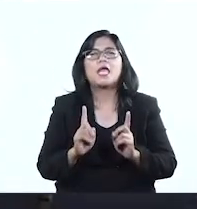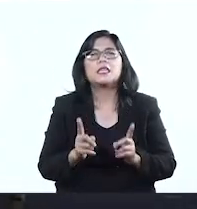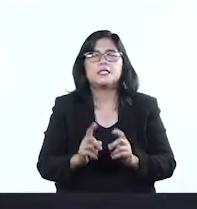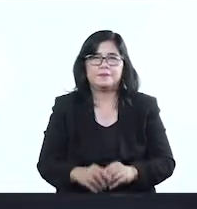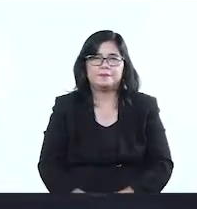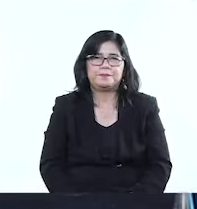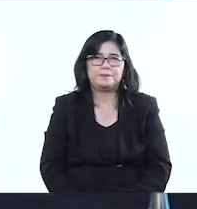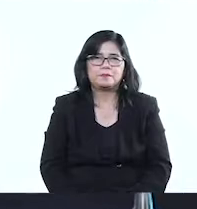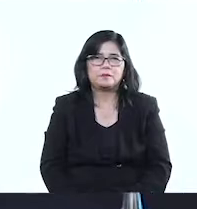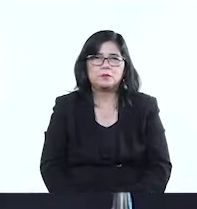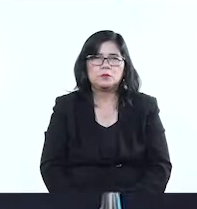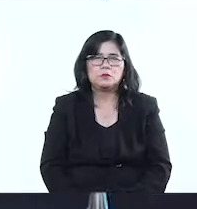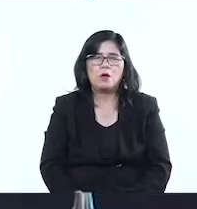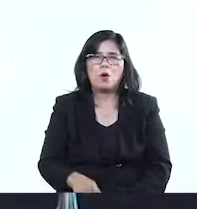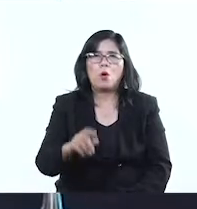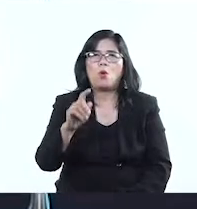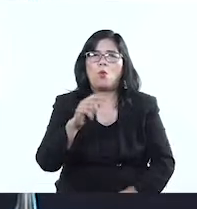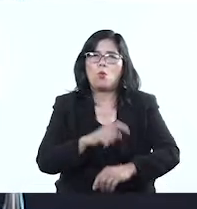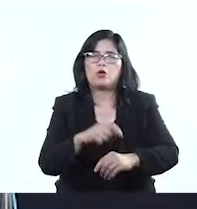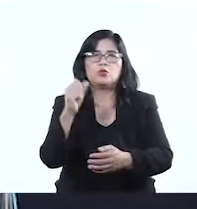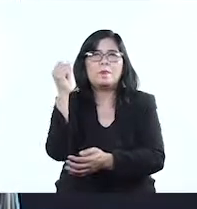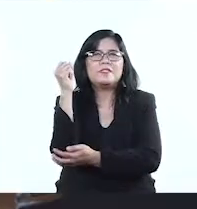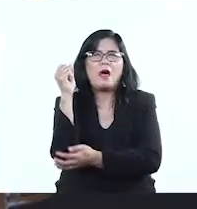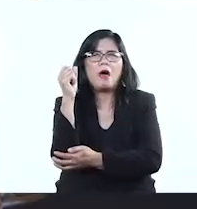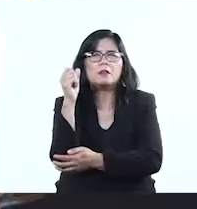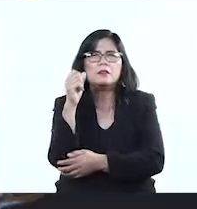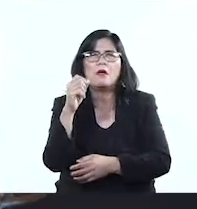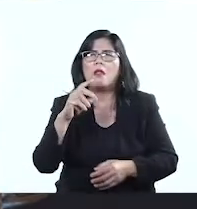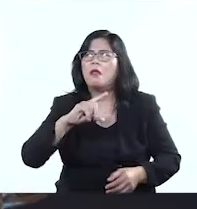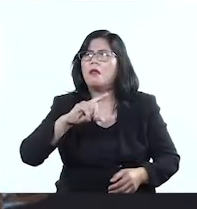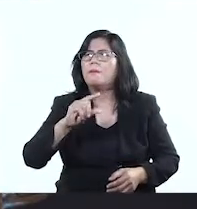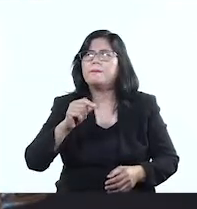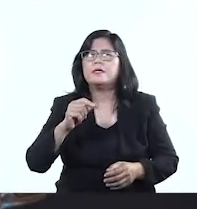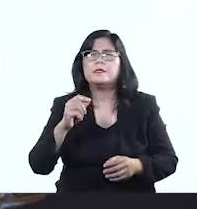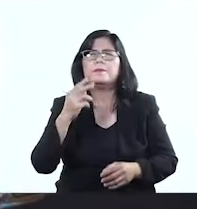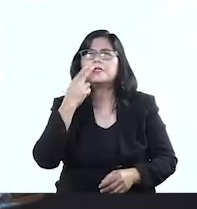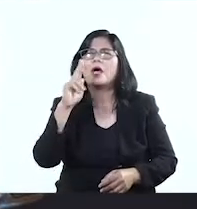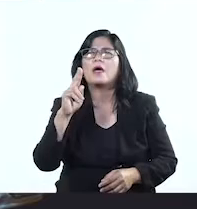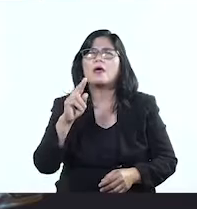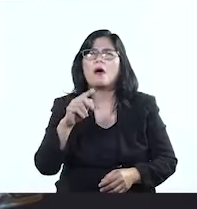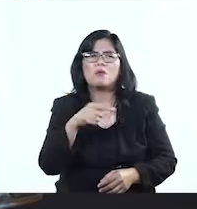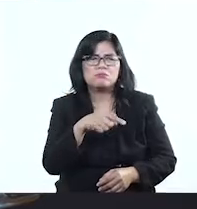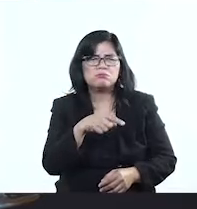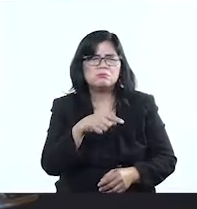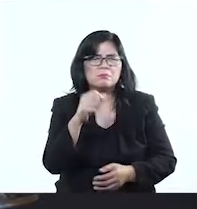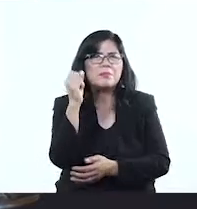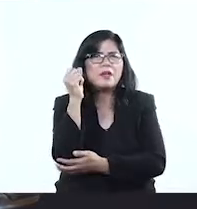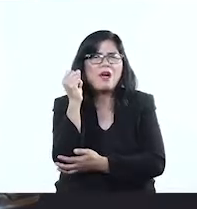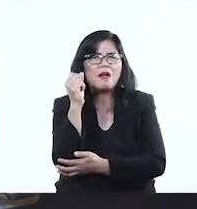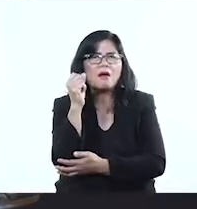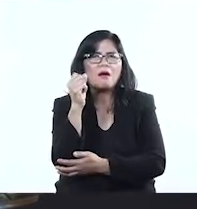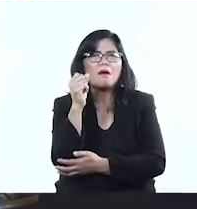hai ketika penjahat sudah lebih dipercaya daripada orang Hai tidak fakta Belanda bilang the wheel of State of